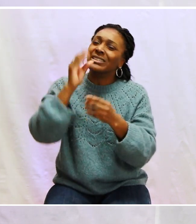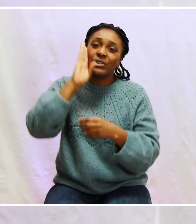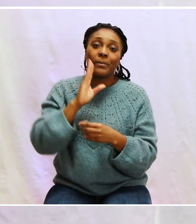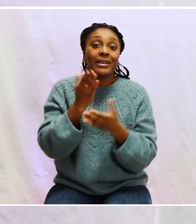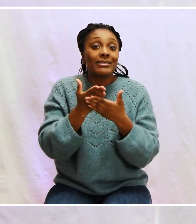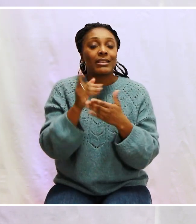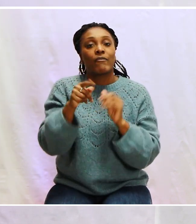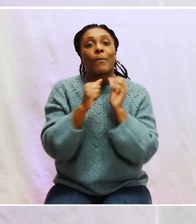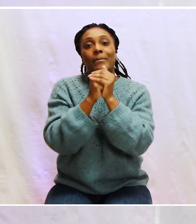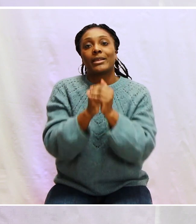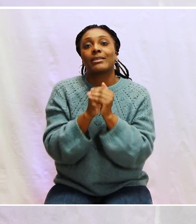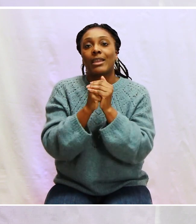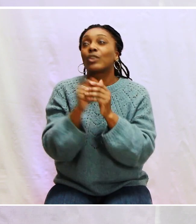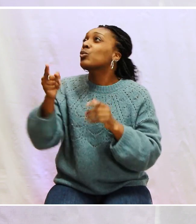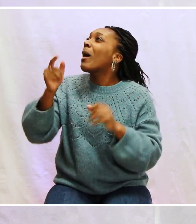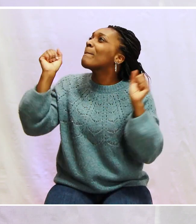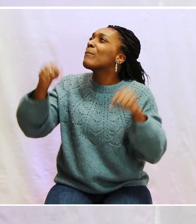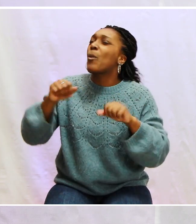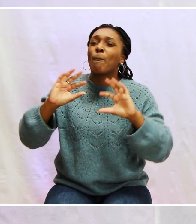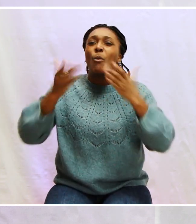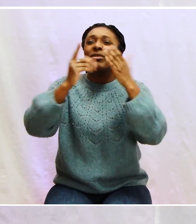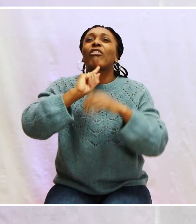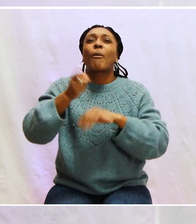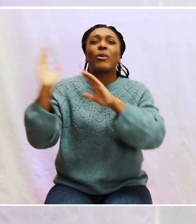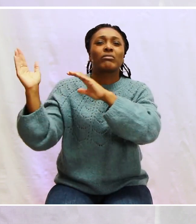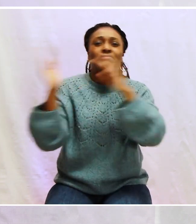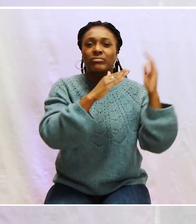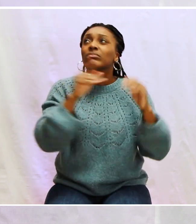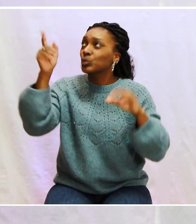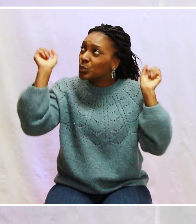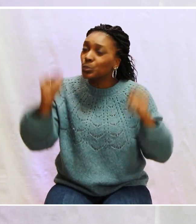capacité, Seigneur, de déplacer les montagnes dans sa vie.